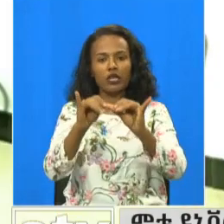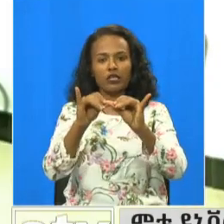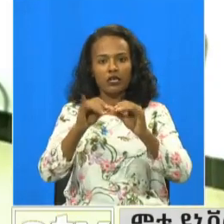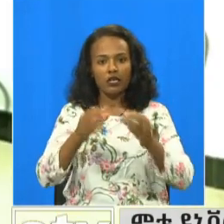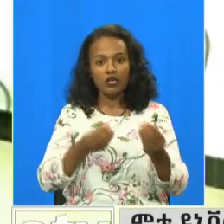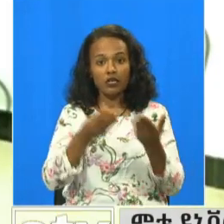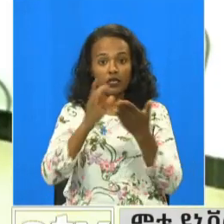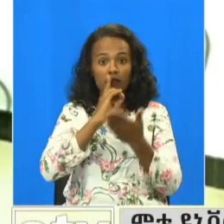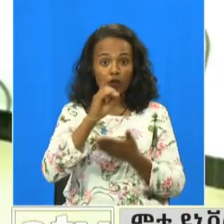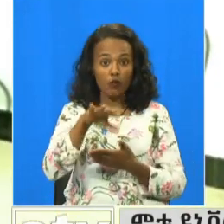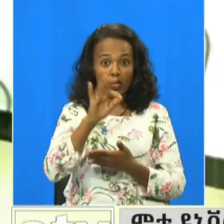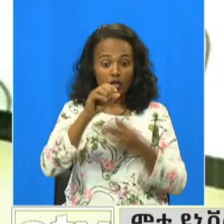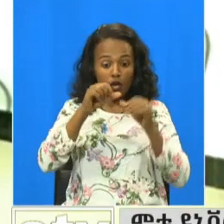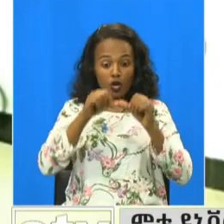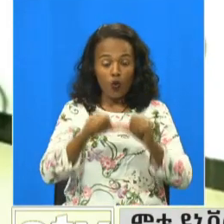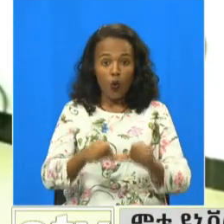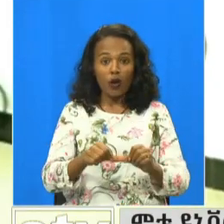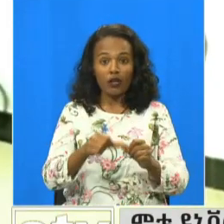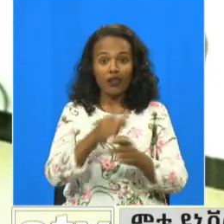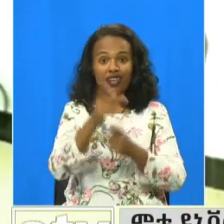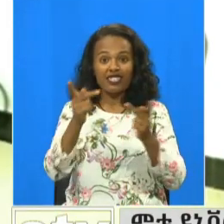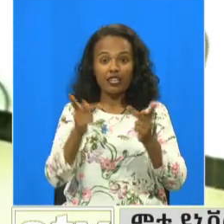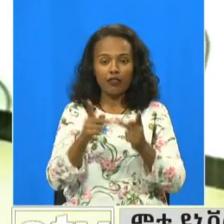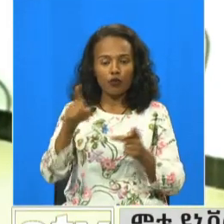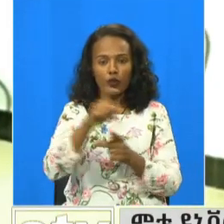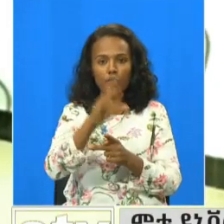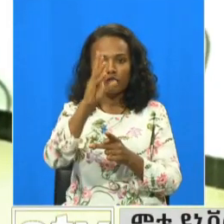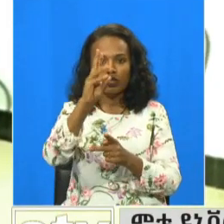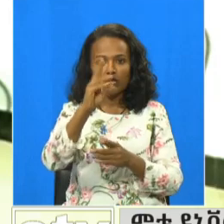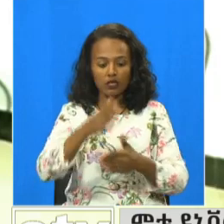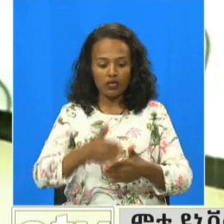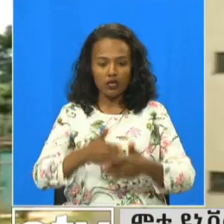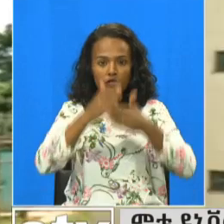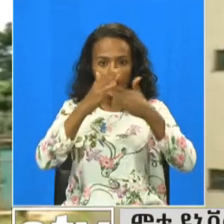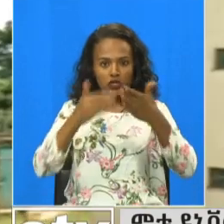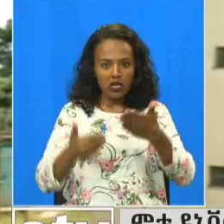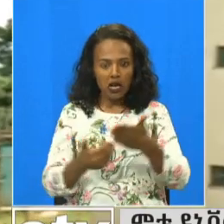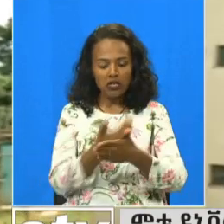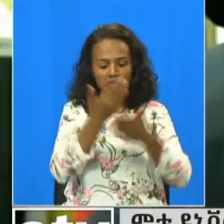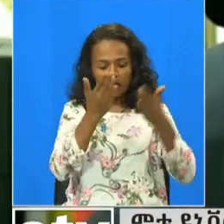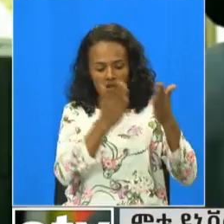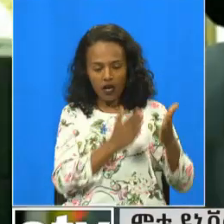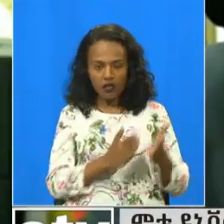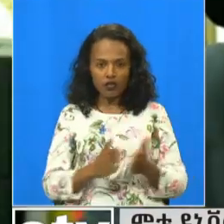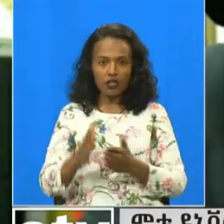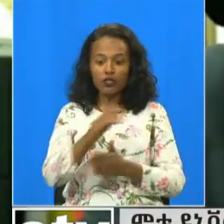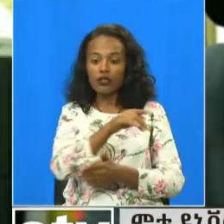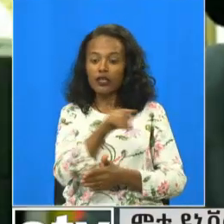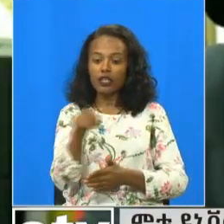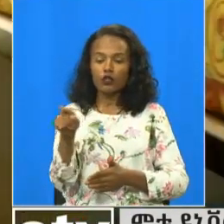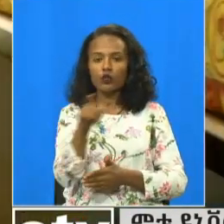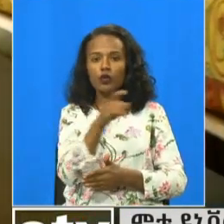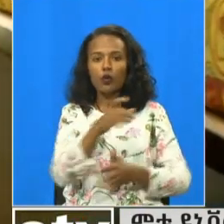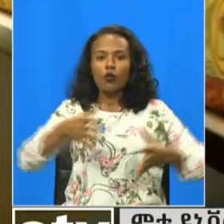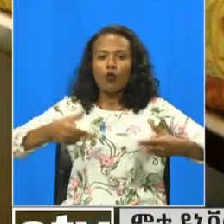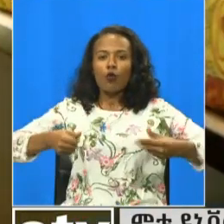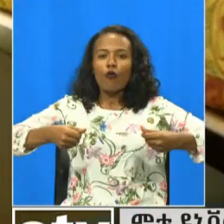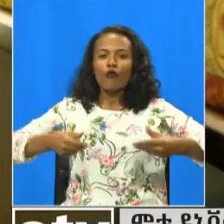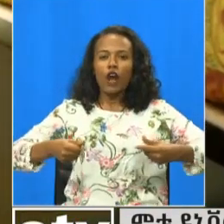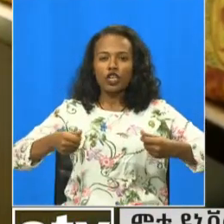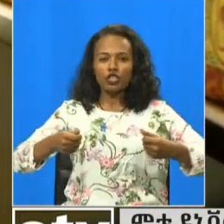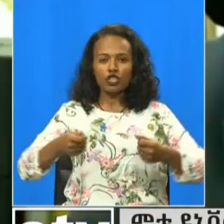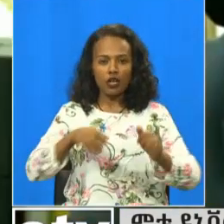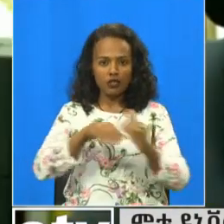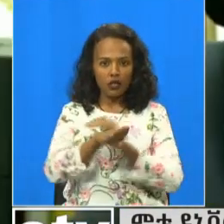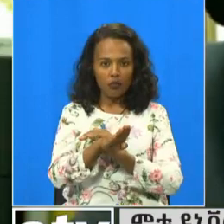ያሰብነው። ለኳራንታይን ሴንተሩ የሚሆን 6 ህንፃዎችን አድሰን አዘጋጅተን ለነሱ የሚሆኑ ፍራሾችን